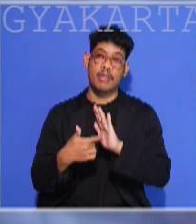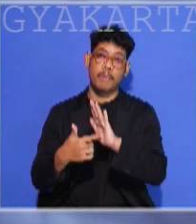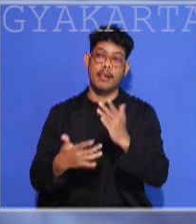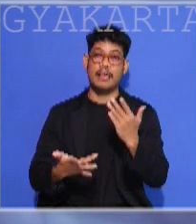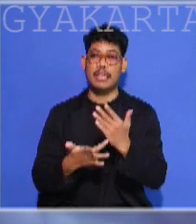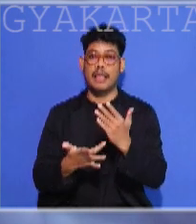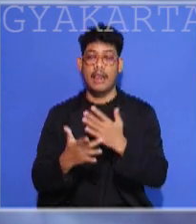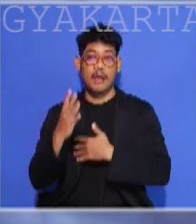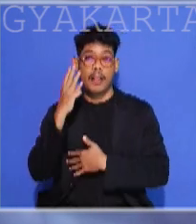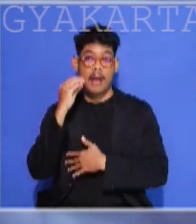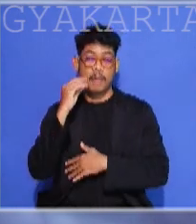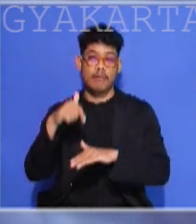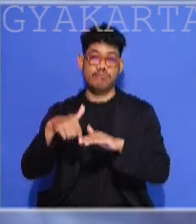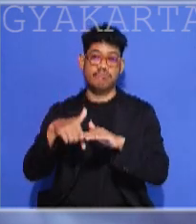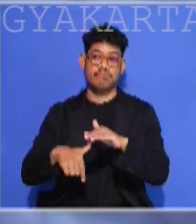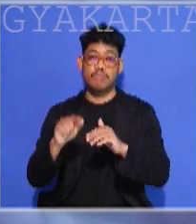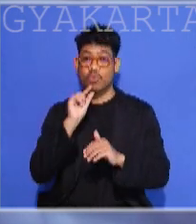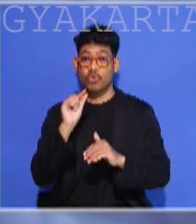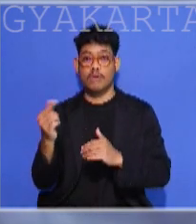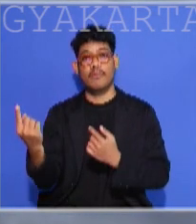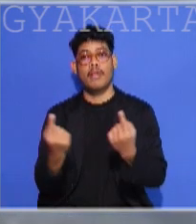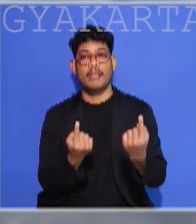mendalam dan imersif bagi